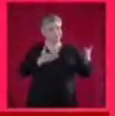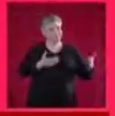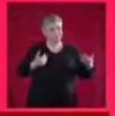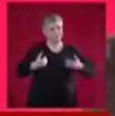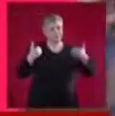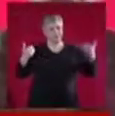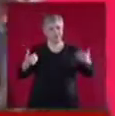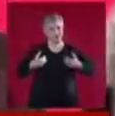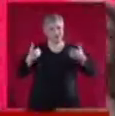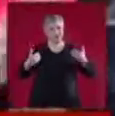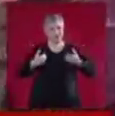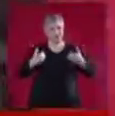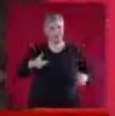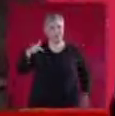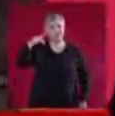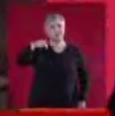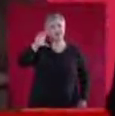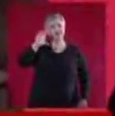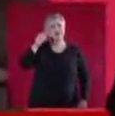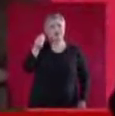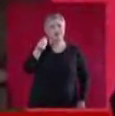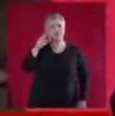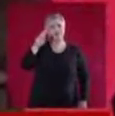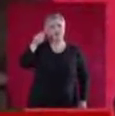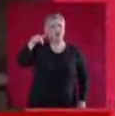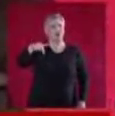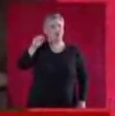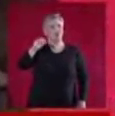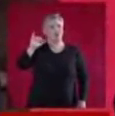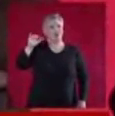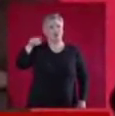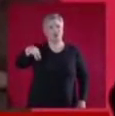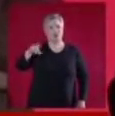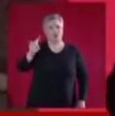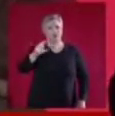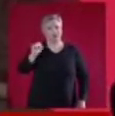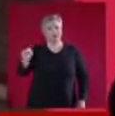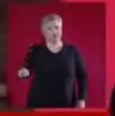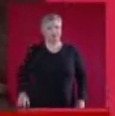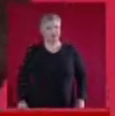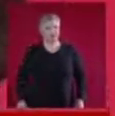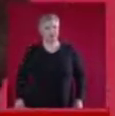γενιάς πρώτη γραμμή για να δυναμώσει η φωνή της ελλάδας του πολιτισμού στην